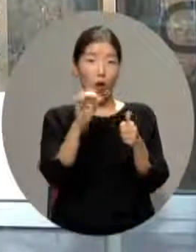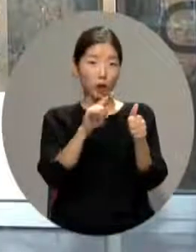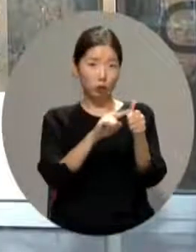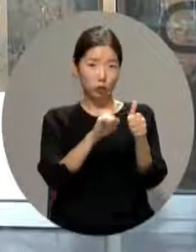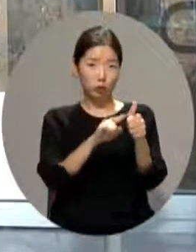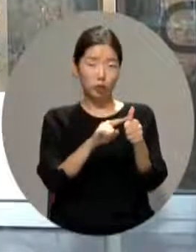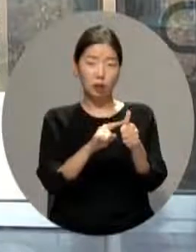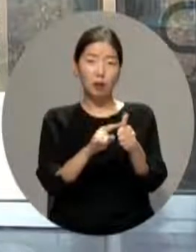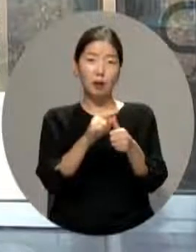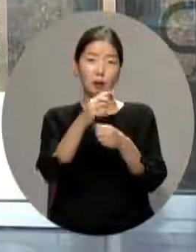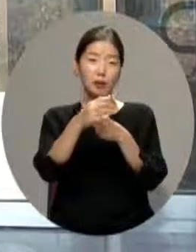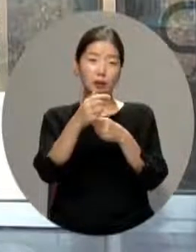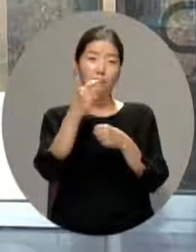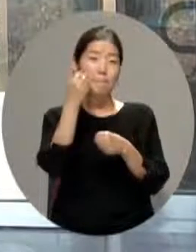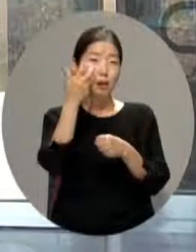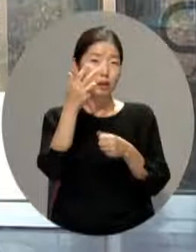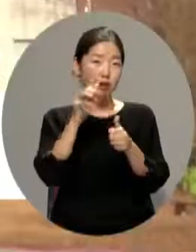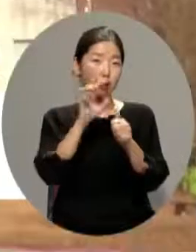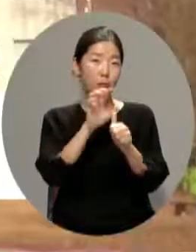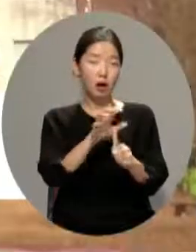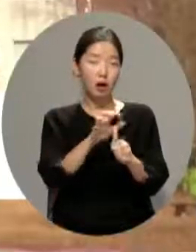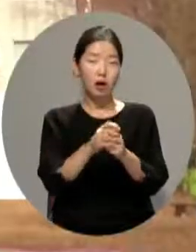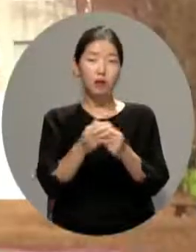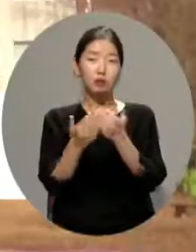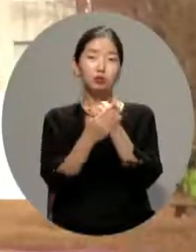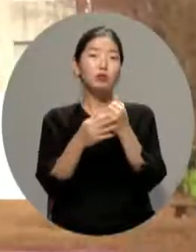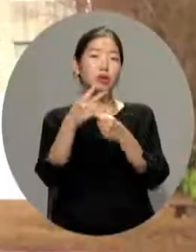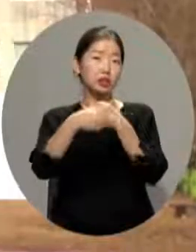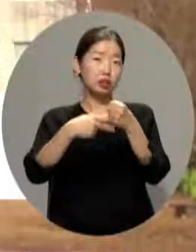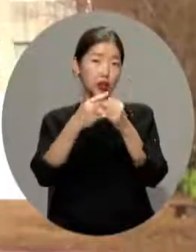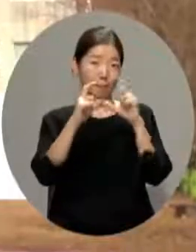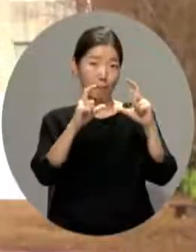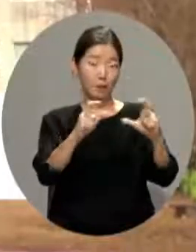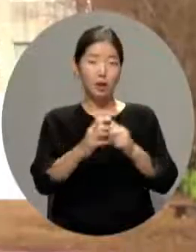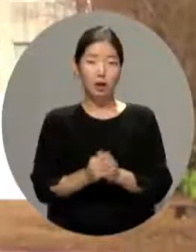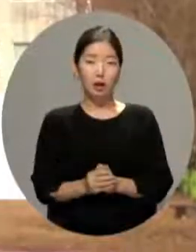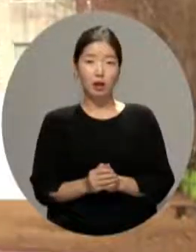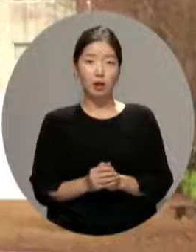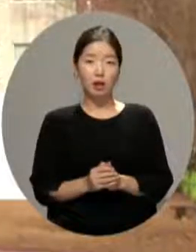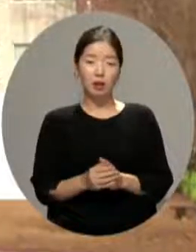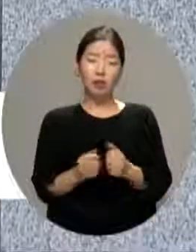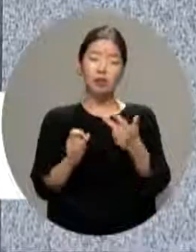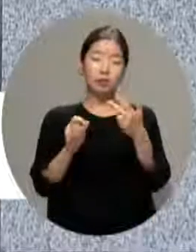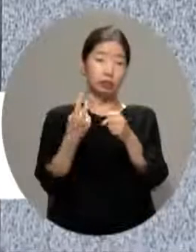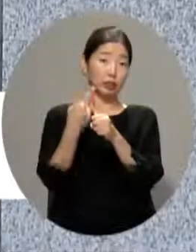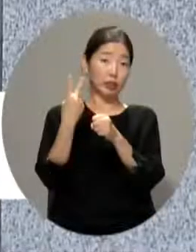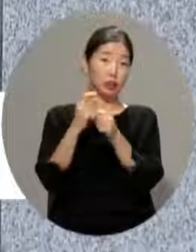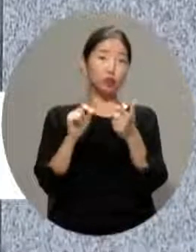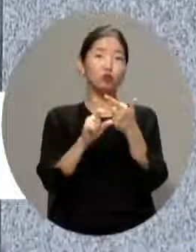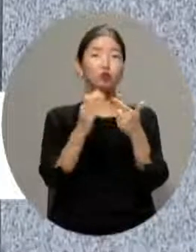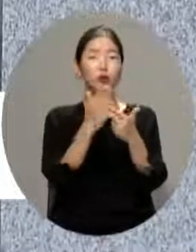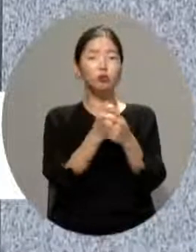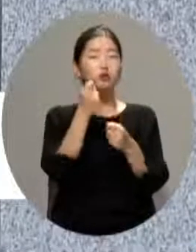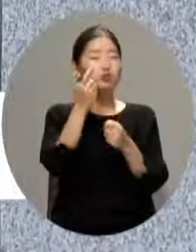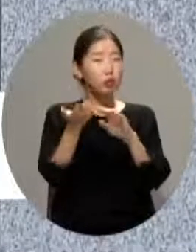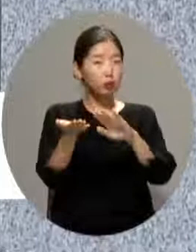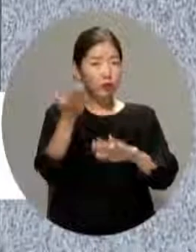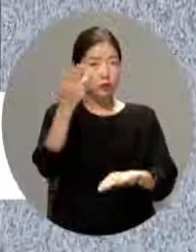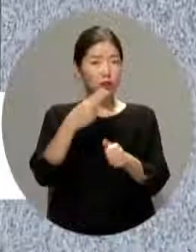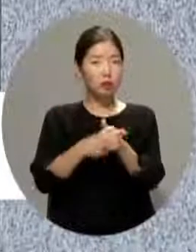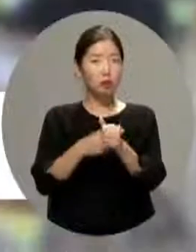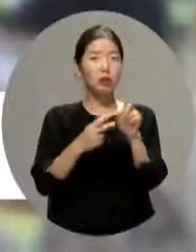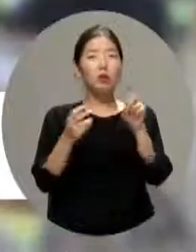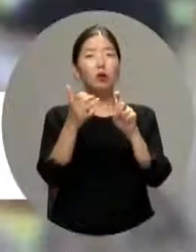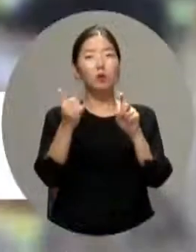징역 8개월에 집행유예 2년을 선고했습니다 황씨는 제 작년 6월부터 반년 넘게 교사